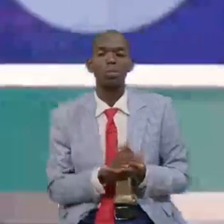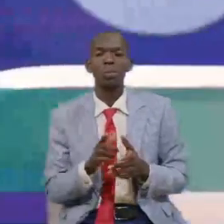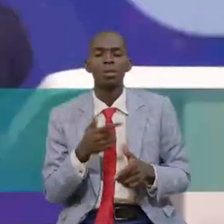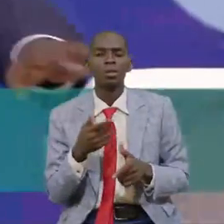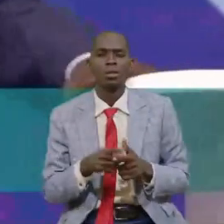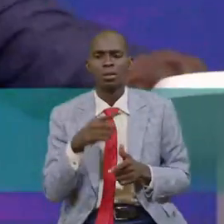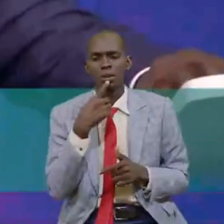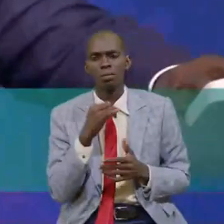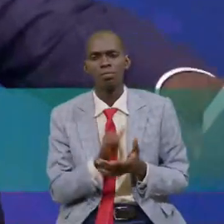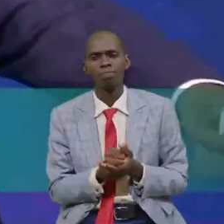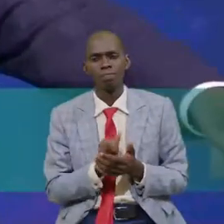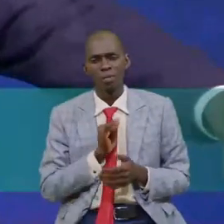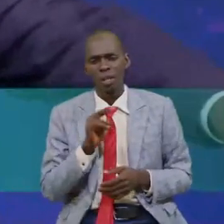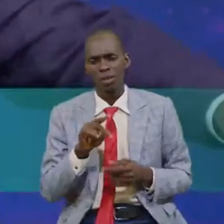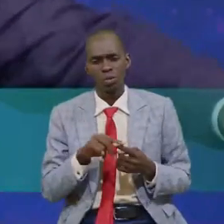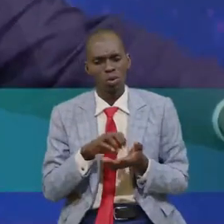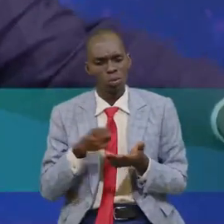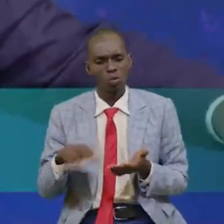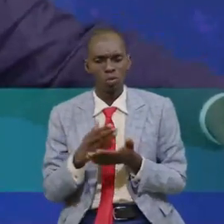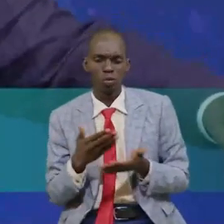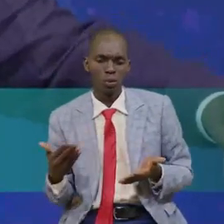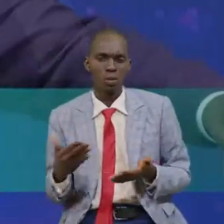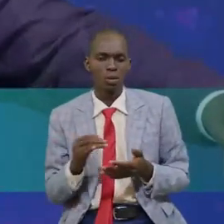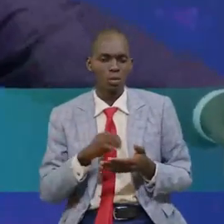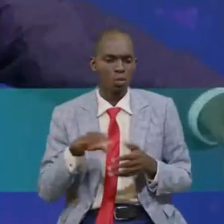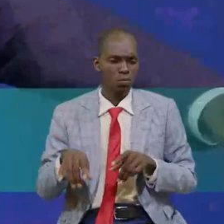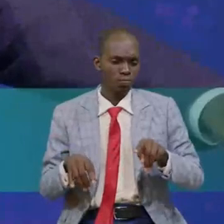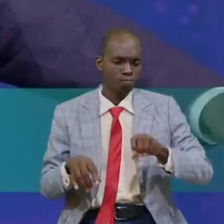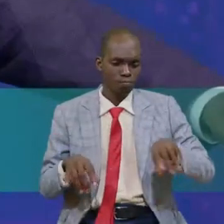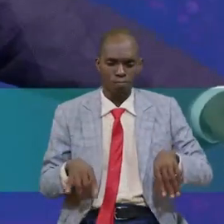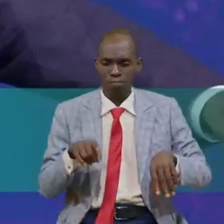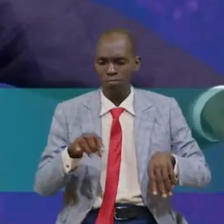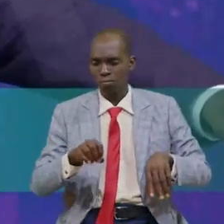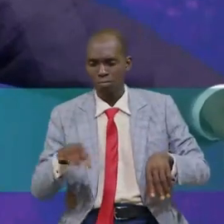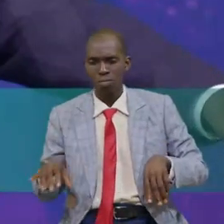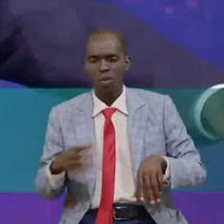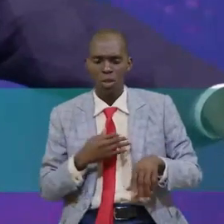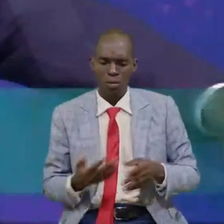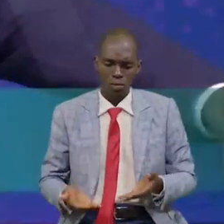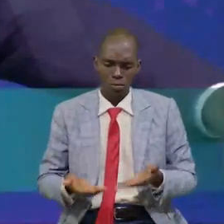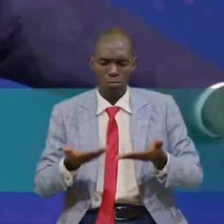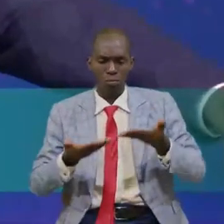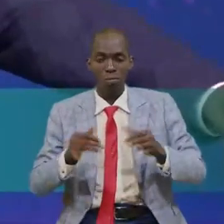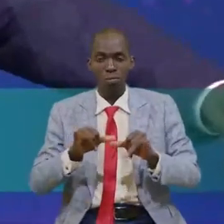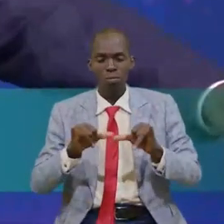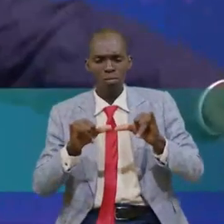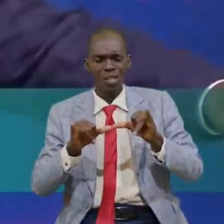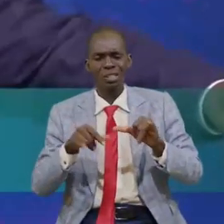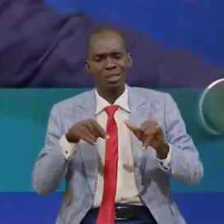là vous dites, je dois ôter certaines choses. Tu enlèves ceci, tu enlèves cela, et tu pèses encore. Et c'est toujours lourd.